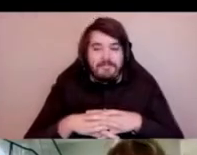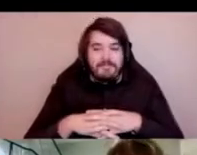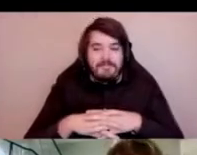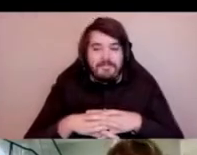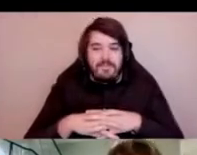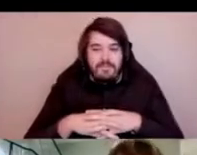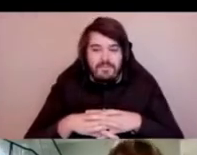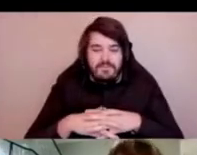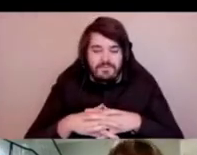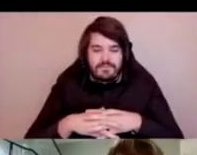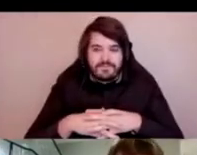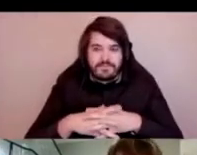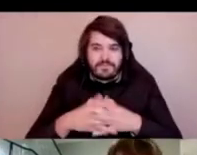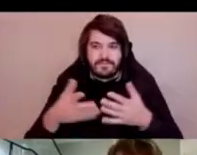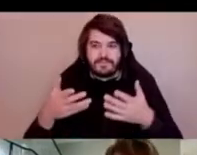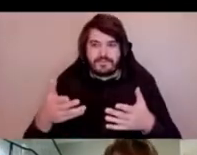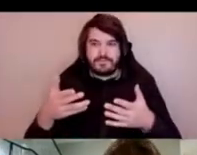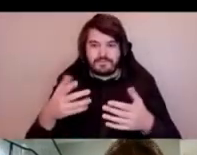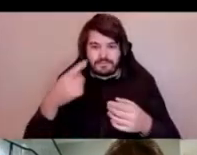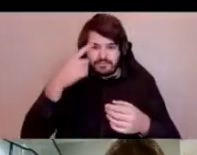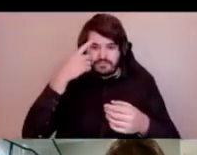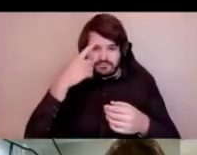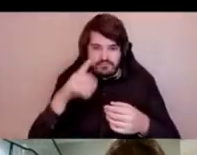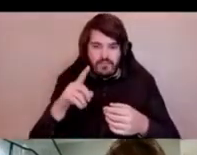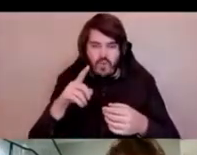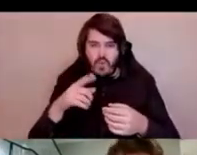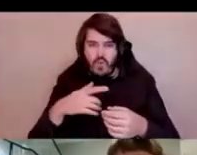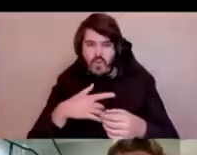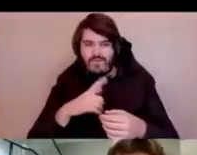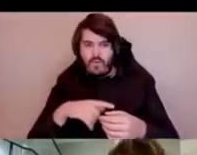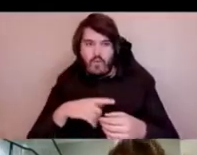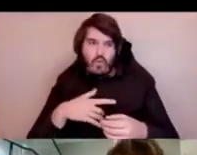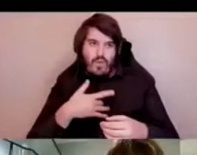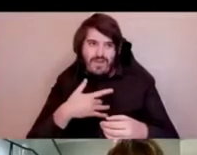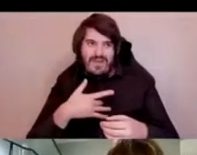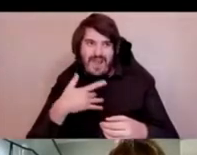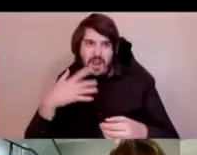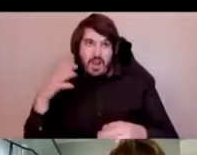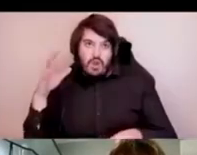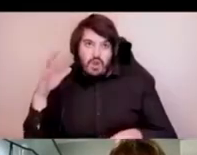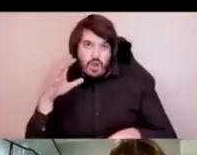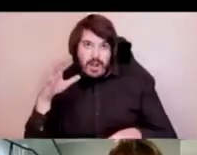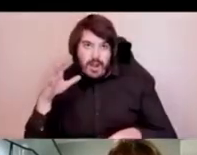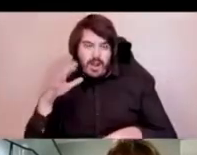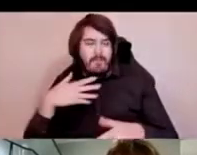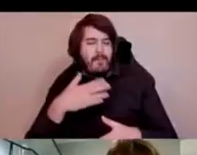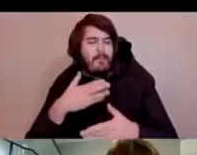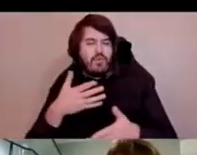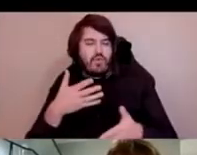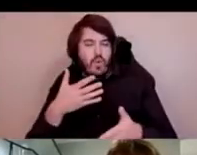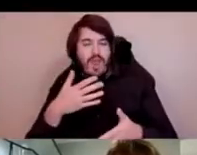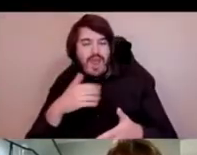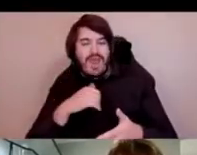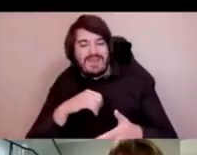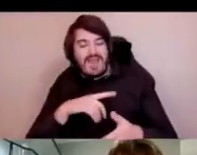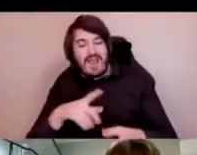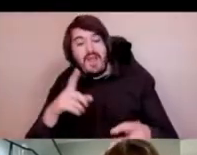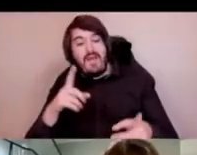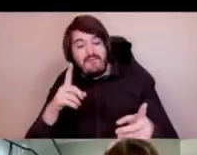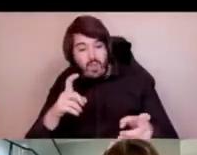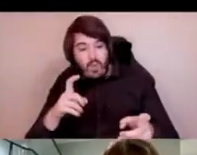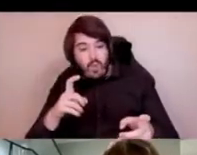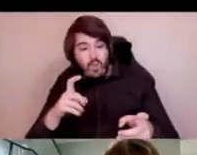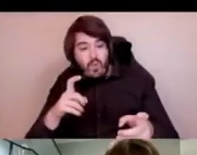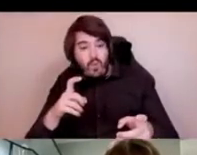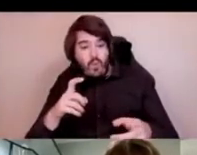Donc, pour considérer l'ensoleillement, ce que je vous propose, ça serait de prendre des photos du même endroit à des moments différents de